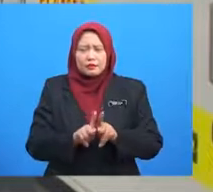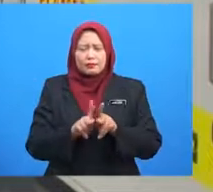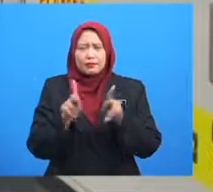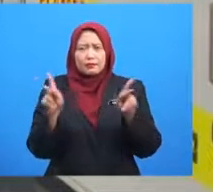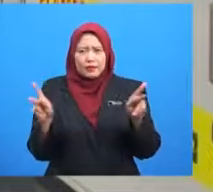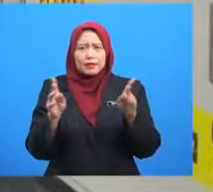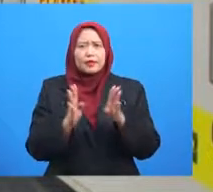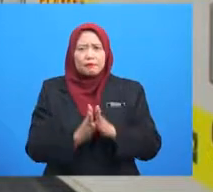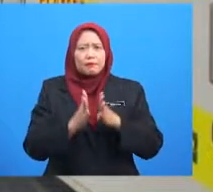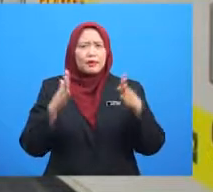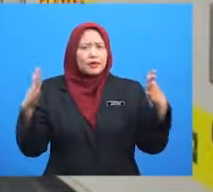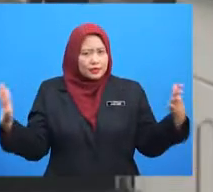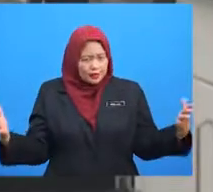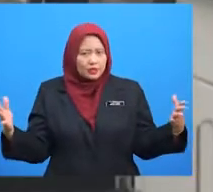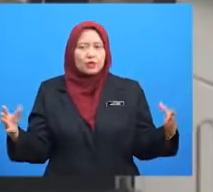sedikit menyerap air?